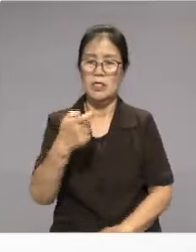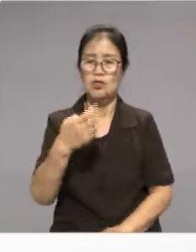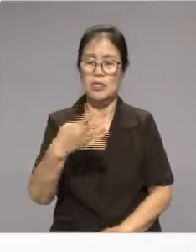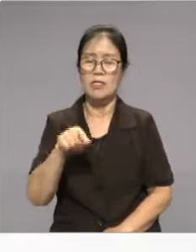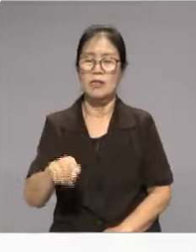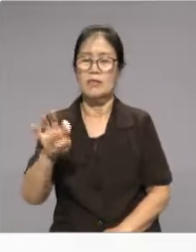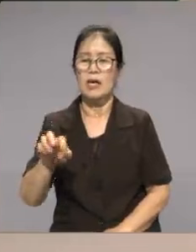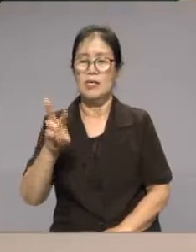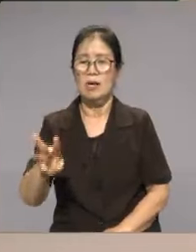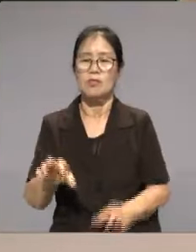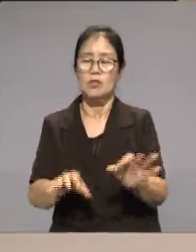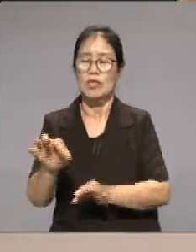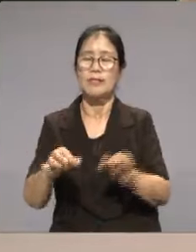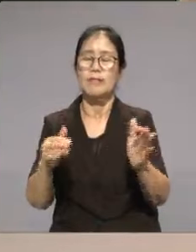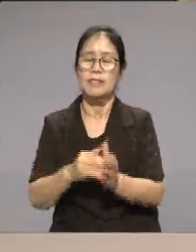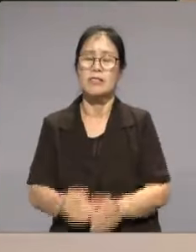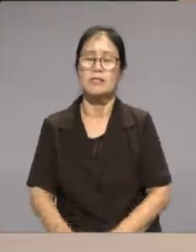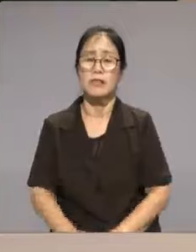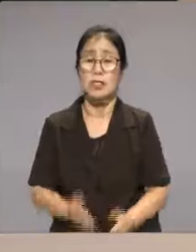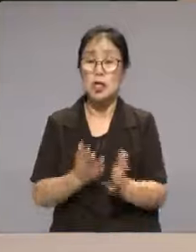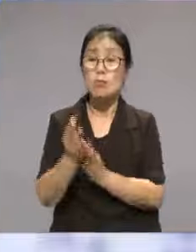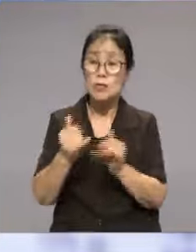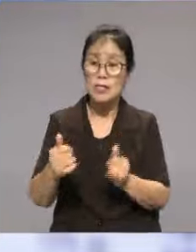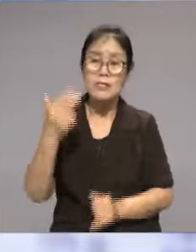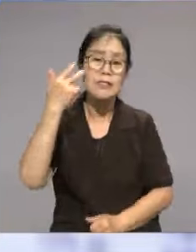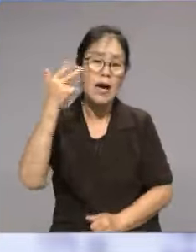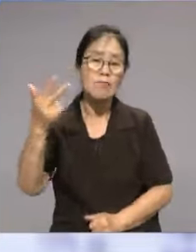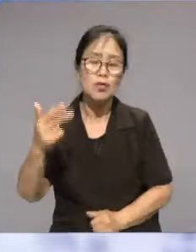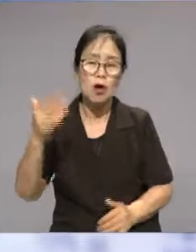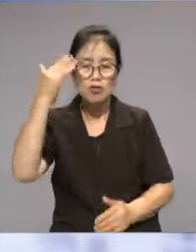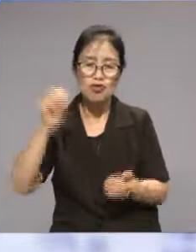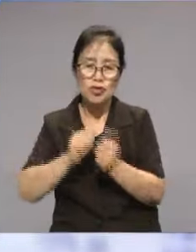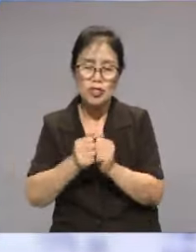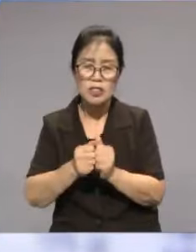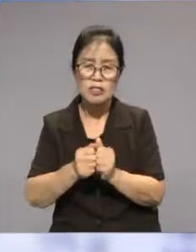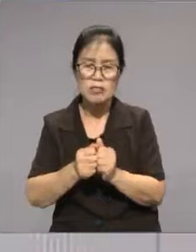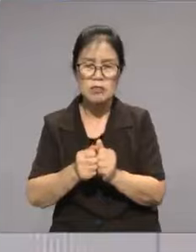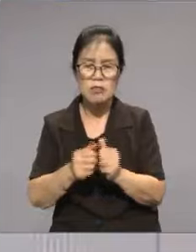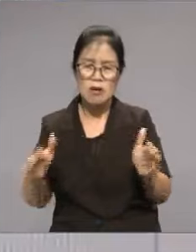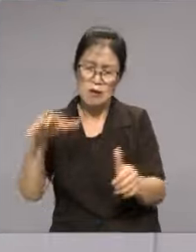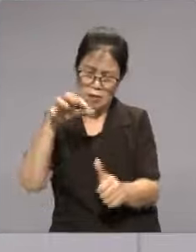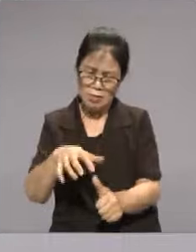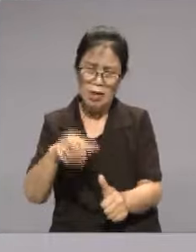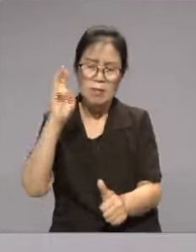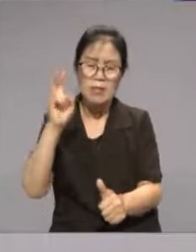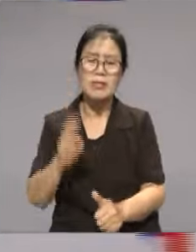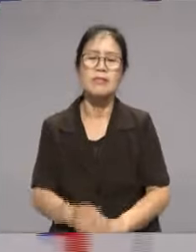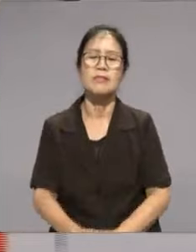764.43에 거래를 마쳤습니다. 전문가들은 다음 주 국내 증시를 박스권에 머물 것으로